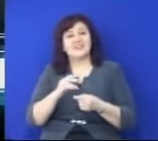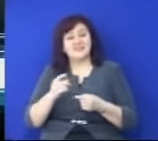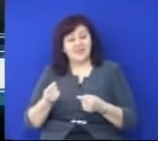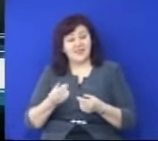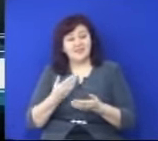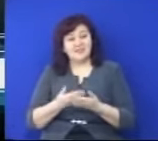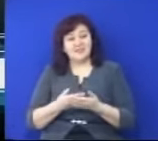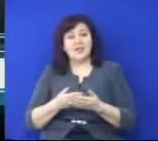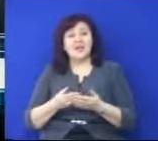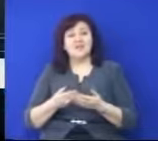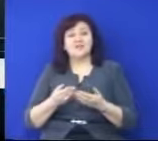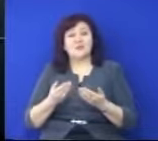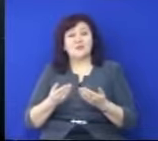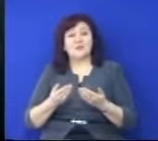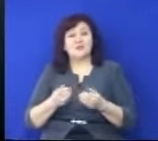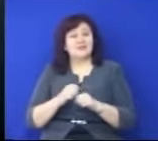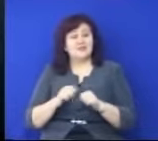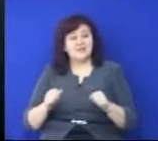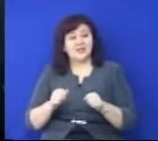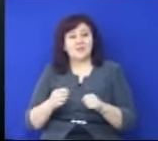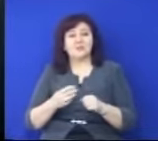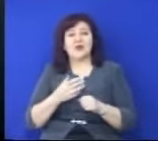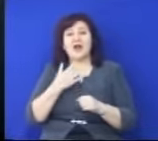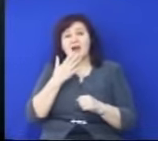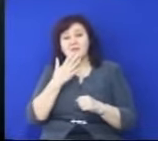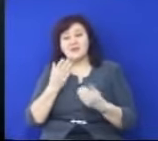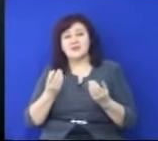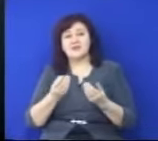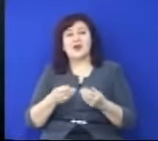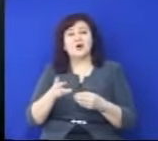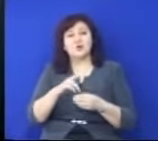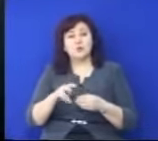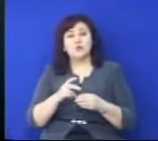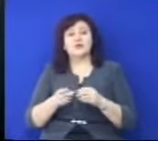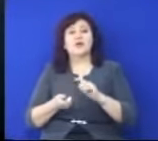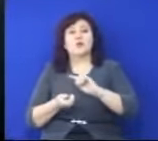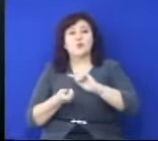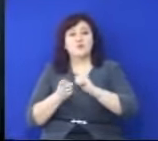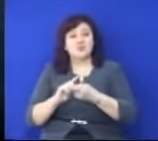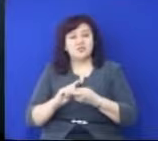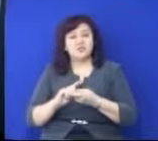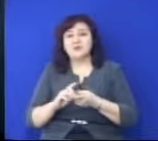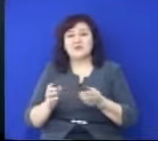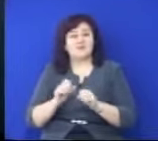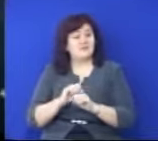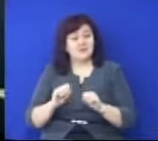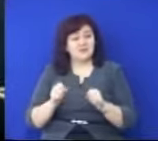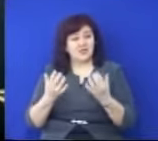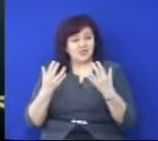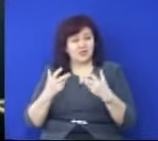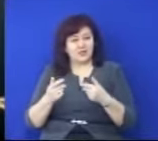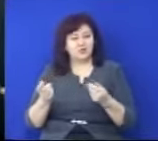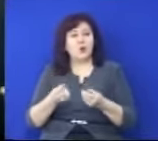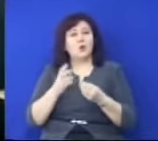экономикамыз бөлек, ақштың санкциялары бізге тарамайды. Сондықтан оның тікелей әсері жоқ. Пессимистік сценарий болған күннің өзінде ішкі жалпы өнімнің